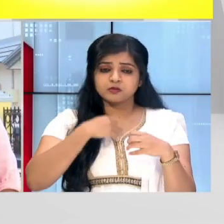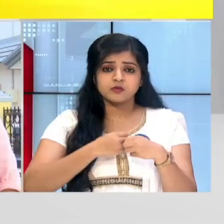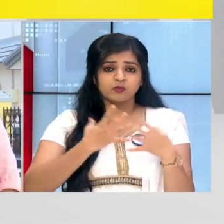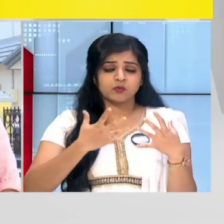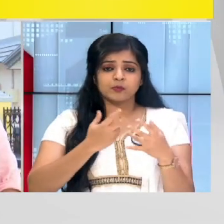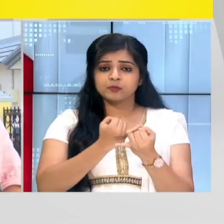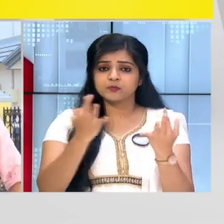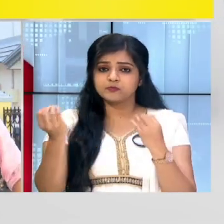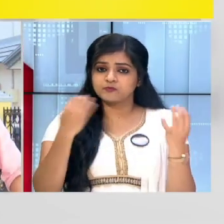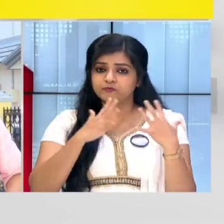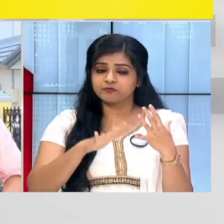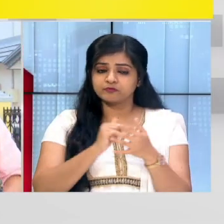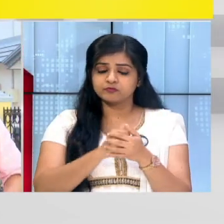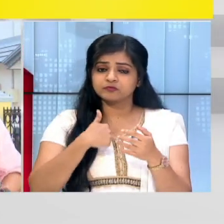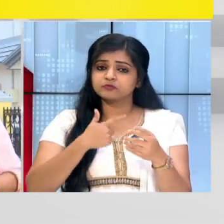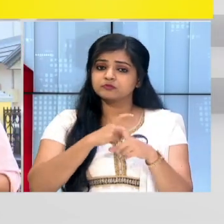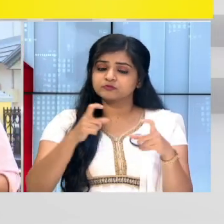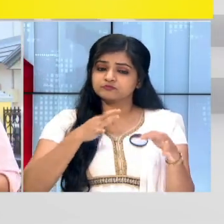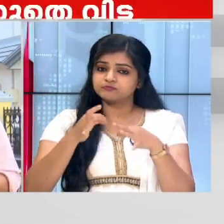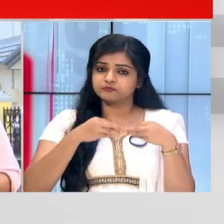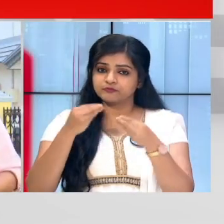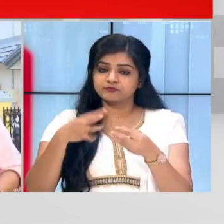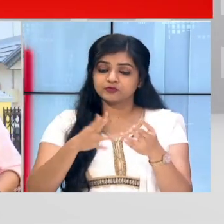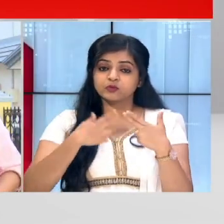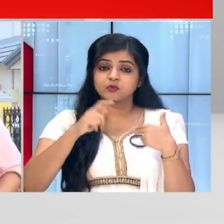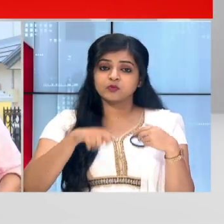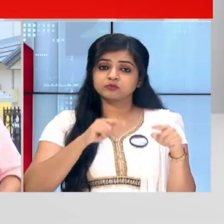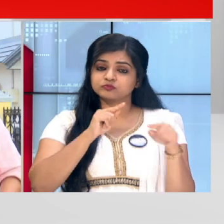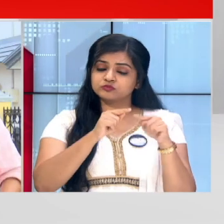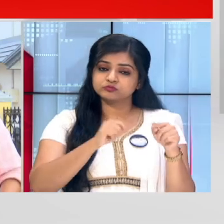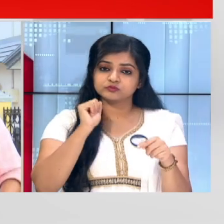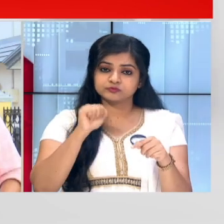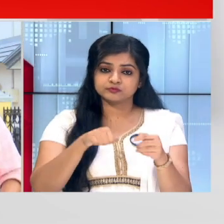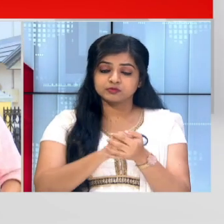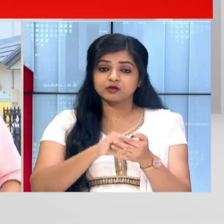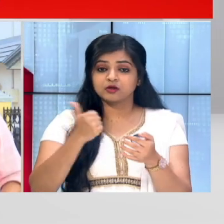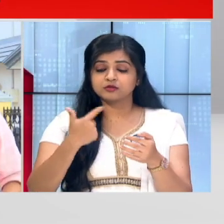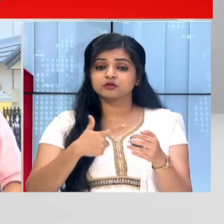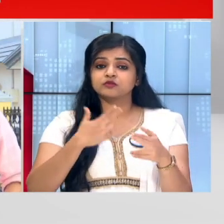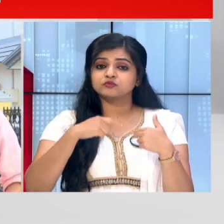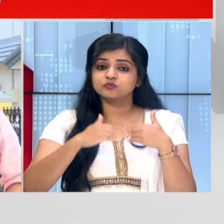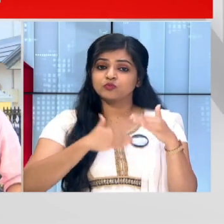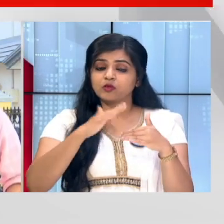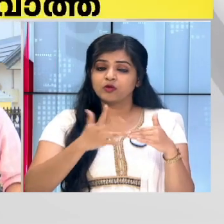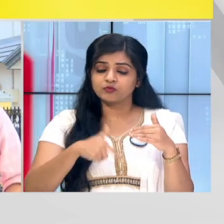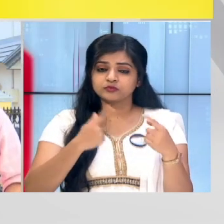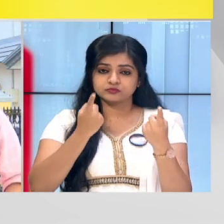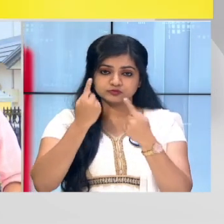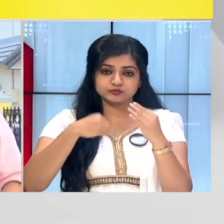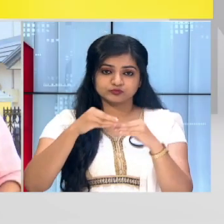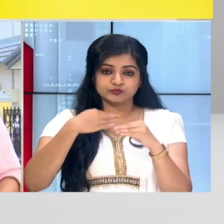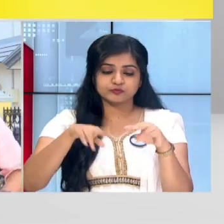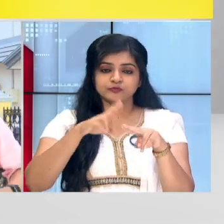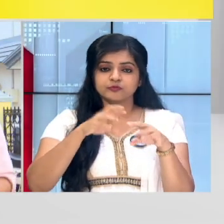പ്രകടിപ്പിച്ചിട്ടുണ്ട്. അവരെല്ലാം തന്നെ അക്കാര്യങ്ങൾ ധരിപ്പിച്ചിട്ടുണ്ട്. അക്കാര്യത്തിൽ കോടതിയെ വിമർശിക്കുന്നു, ഒപ്പം മറ്റ് നിയമസാധ്യതകൾ പരിശോധിക്കും എന്നുകൂടി പി ജയരാജൻ ഫേസ്ബുക്ക് കുറിപ്പിൽ